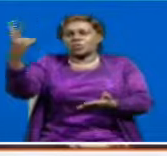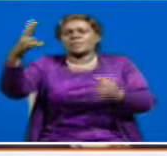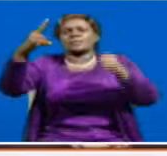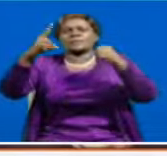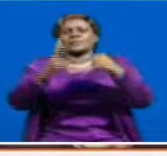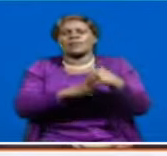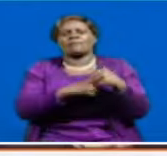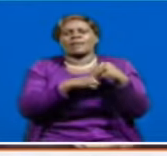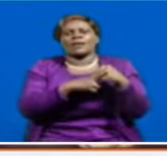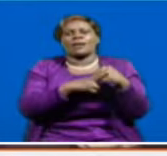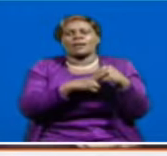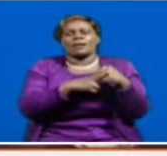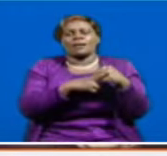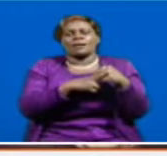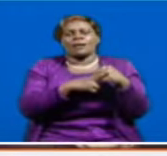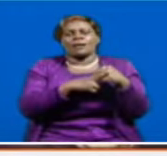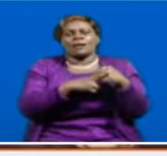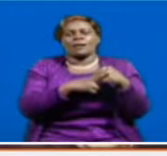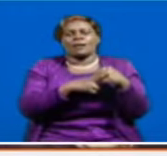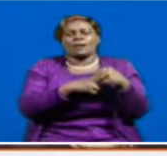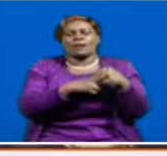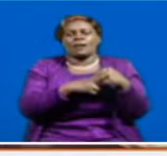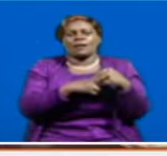mwaka 2027.